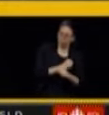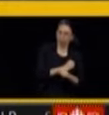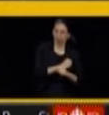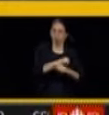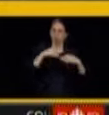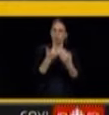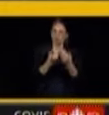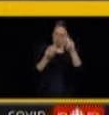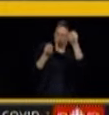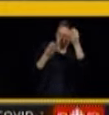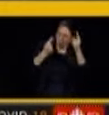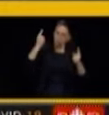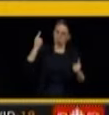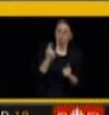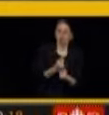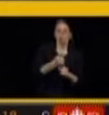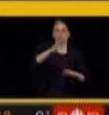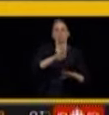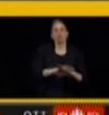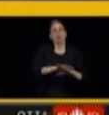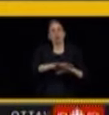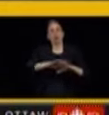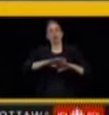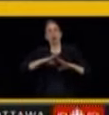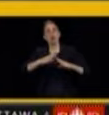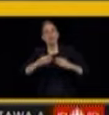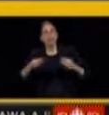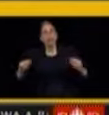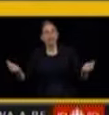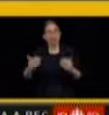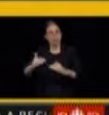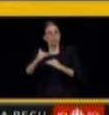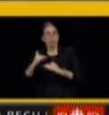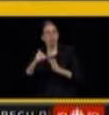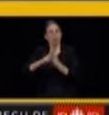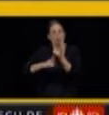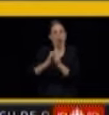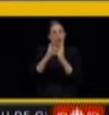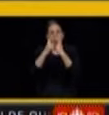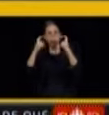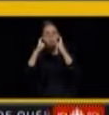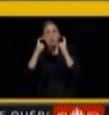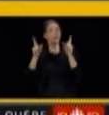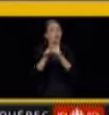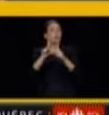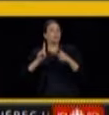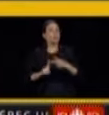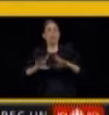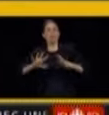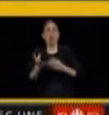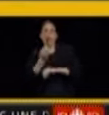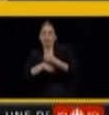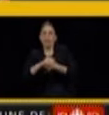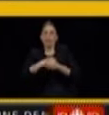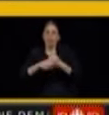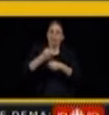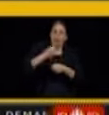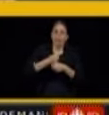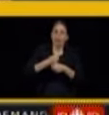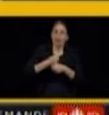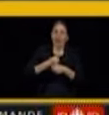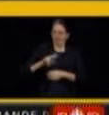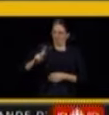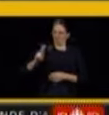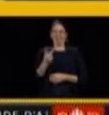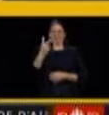faut pour les équipements de protection, puis pour aussi l'organisation. Alors, on n'envoie pas quelqu'un là, à froid comme ça